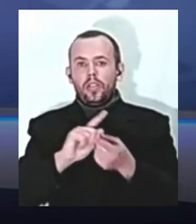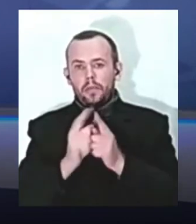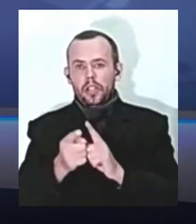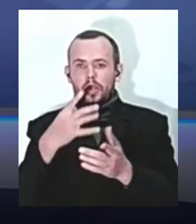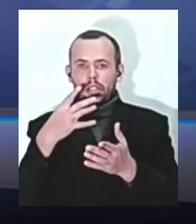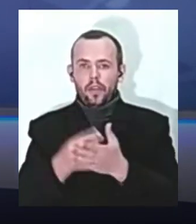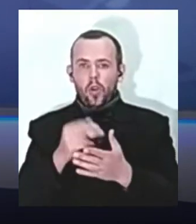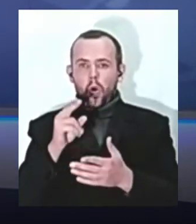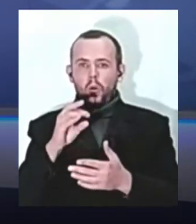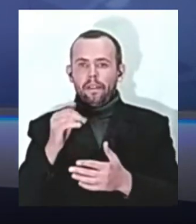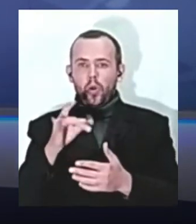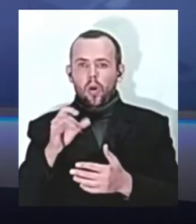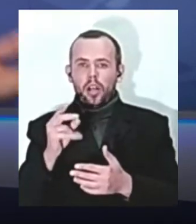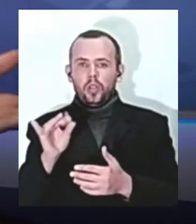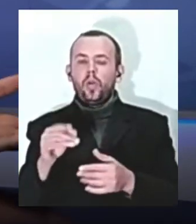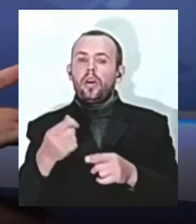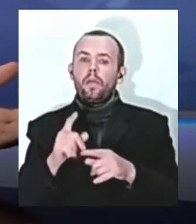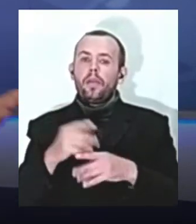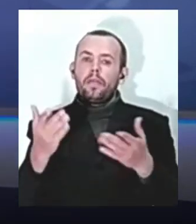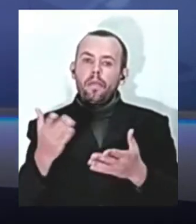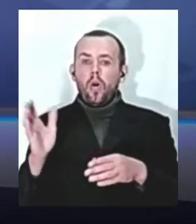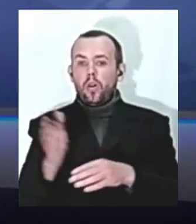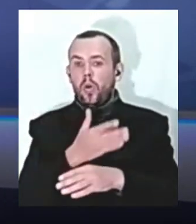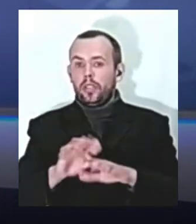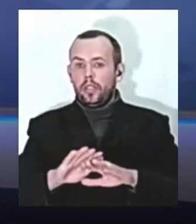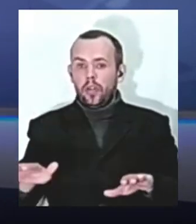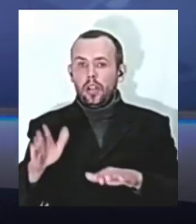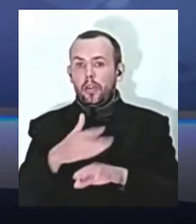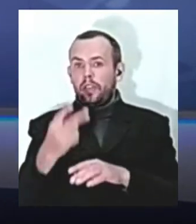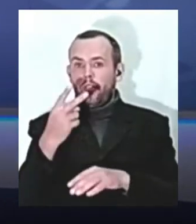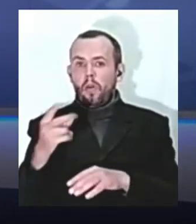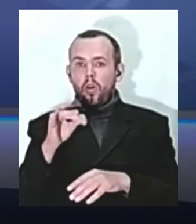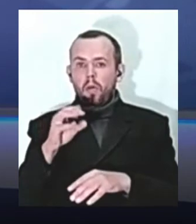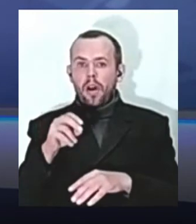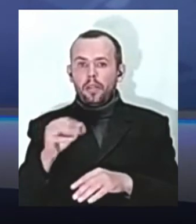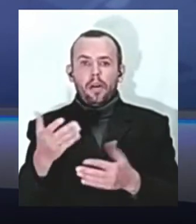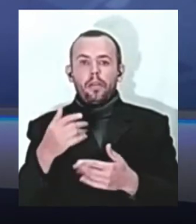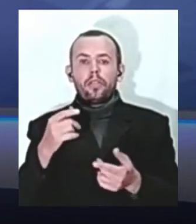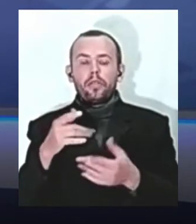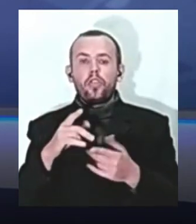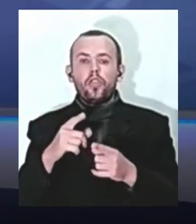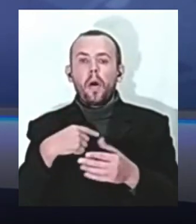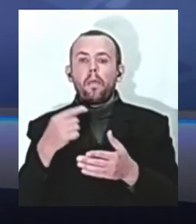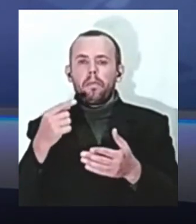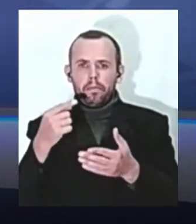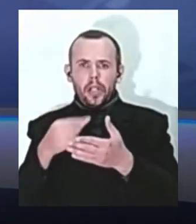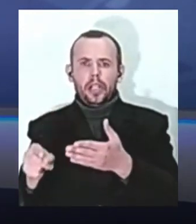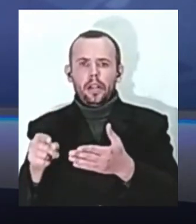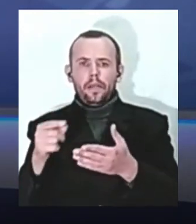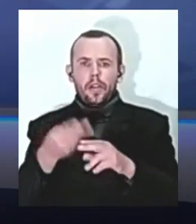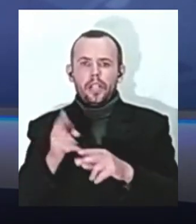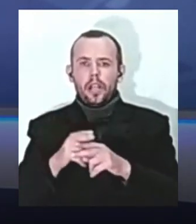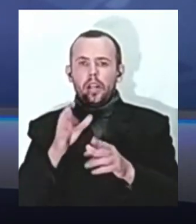або долучитися до якогось, або розділитися між двома громадами і так далі. Чому я підкреслюю цей термін